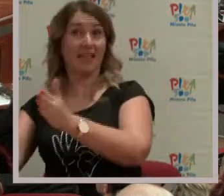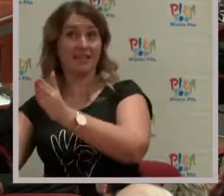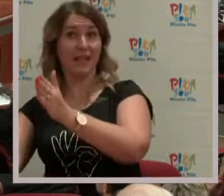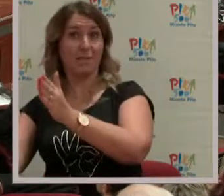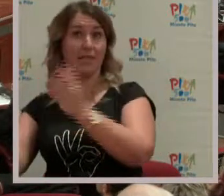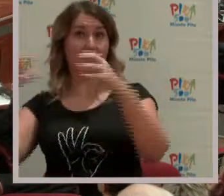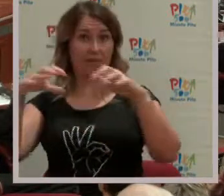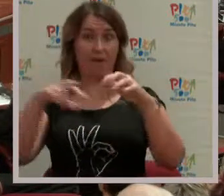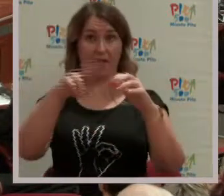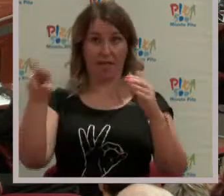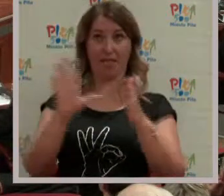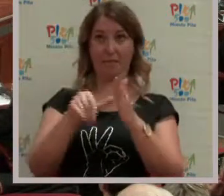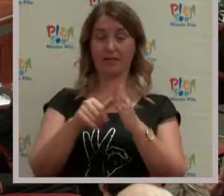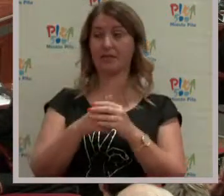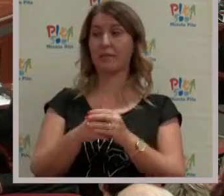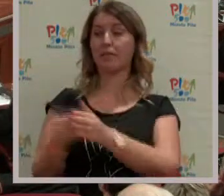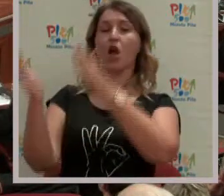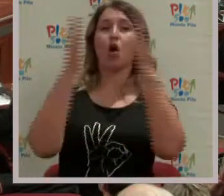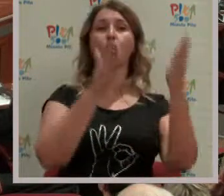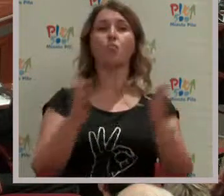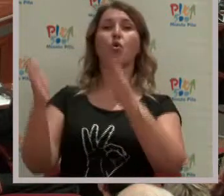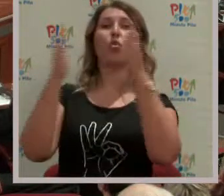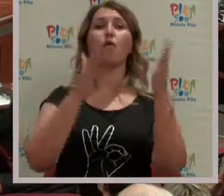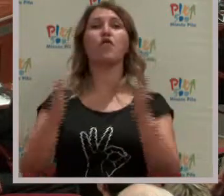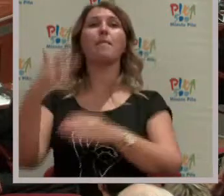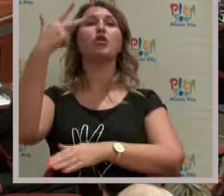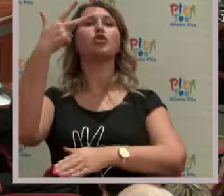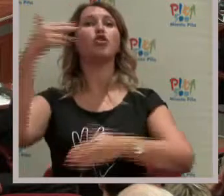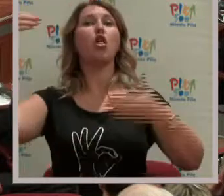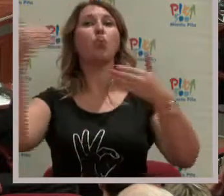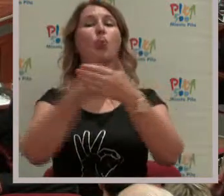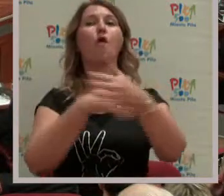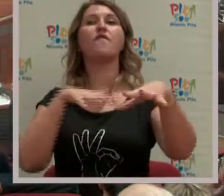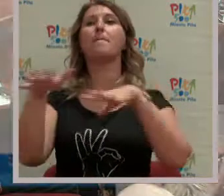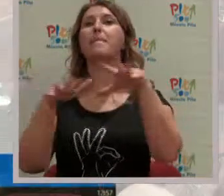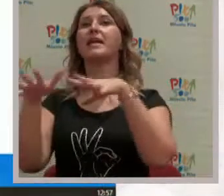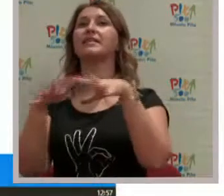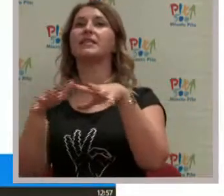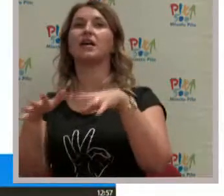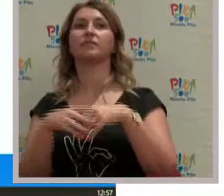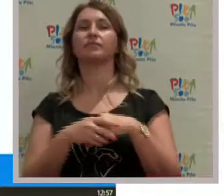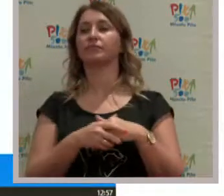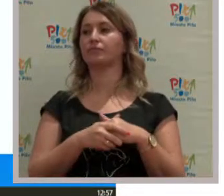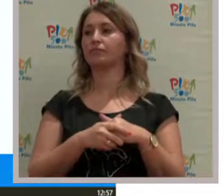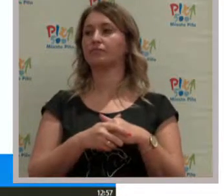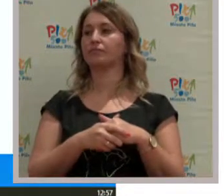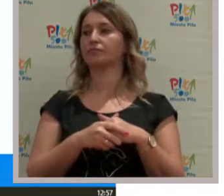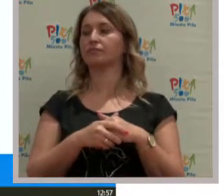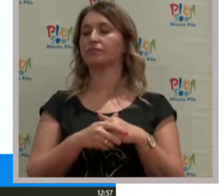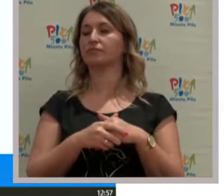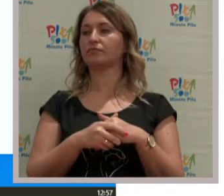następnej przygotowujemy trzy nowe lokalizacje, gdyby można ten drugi,